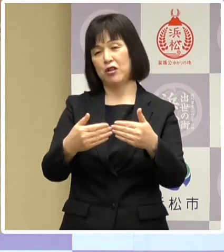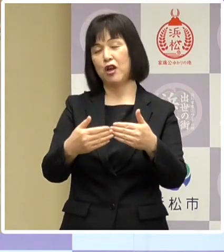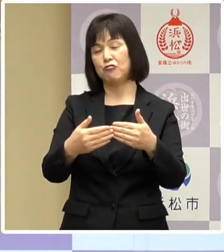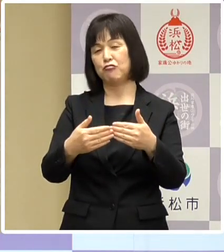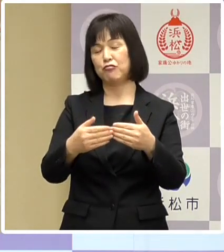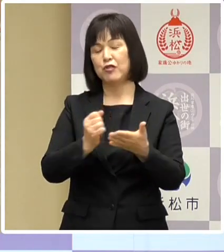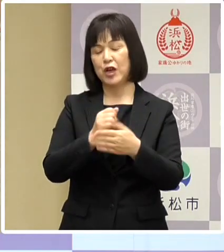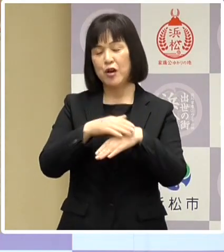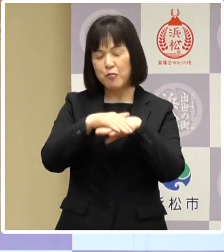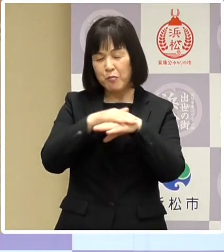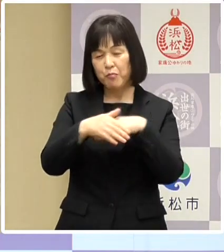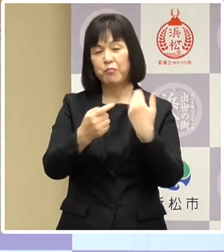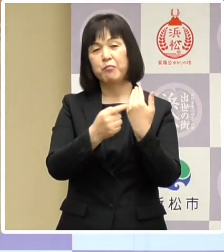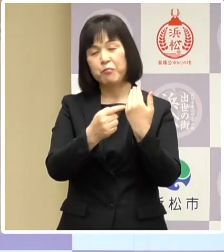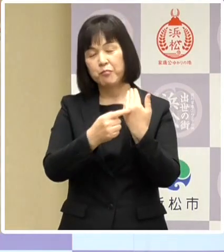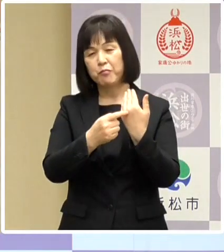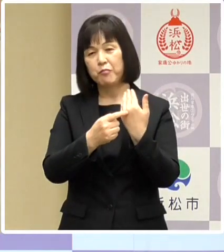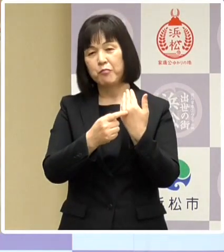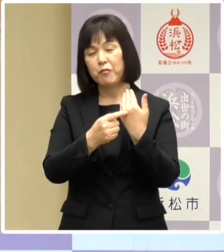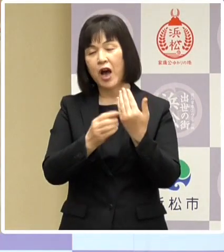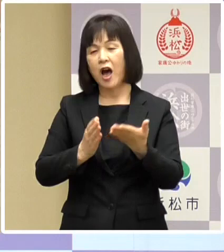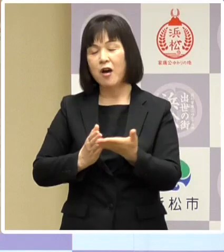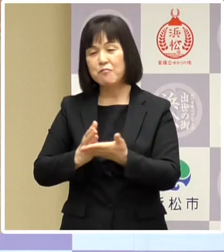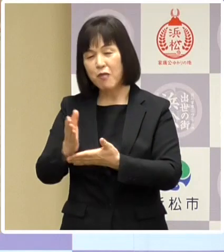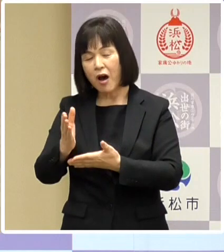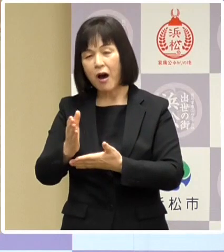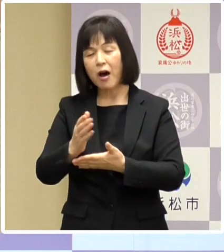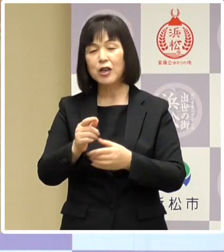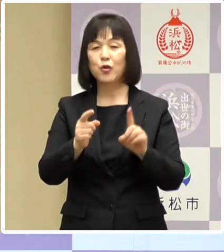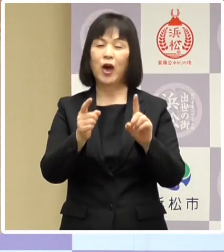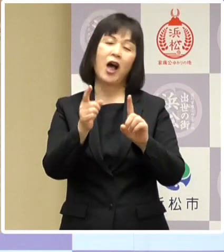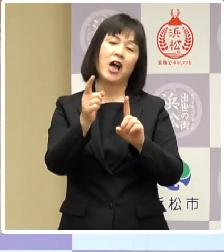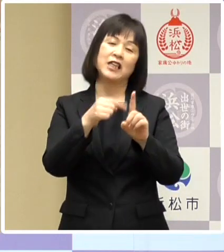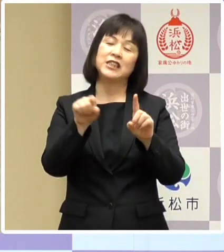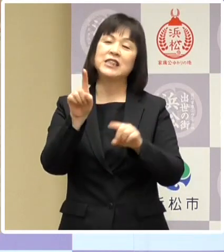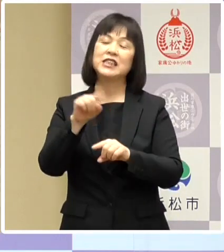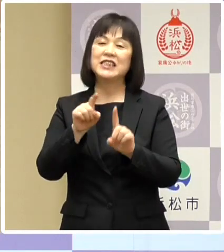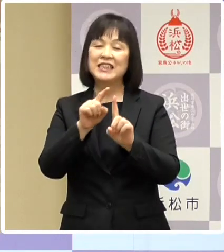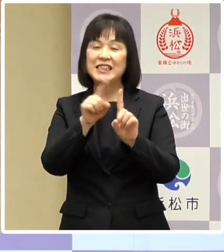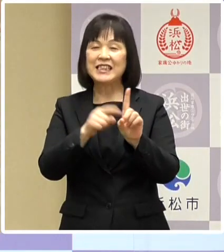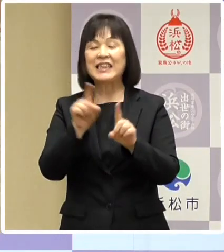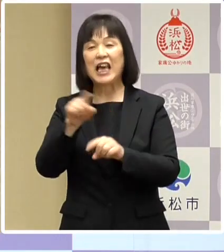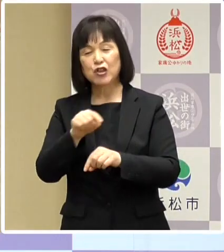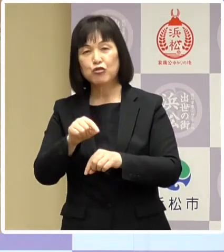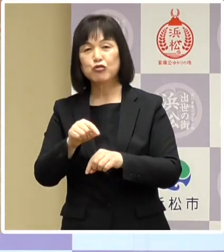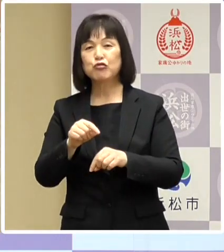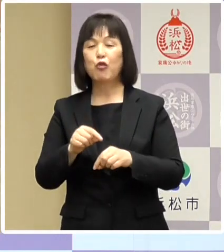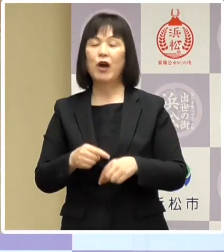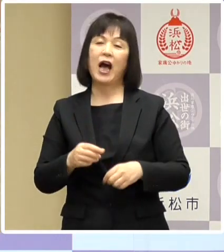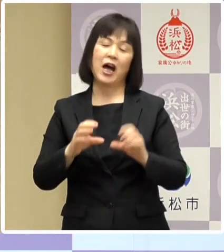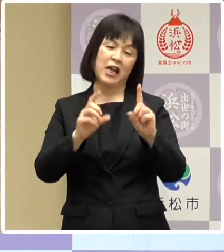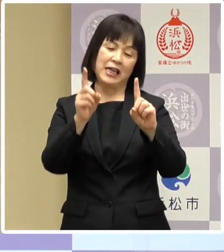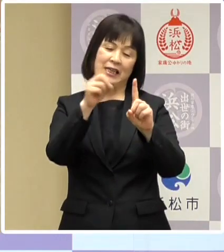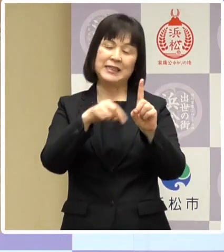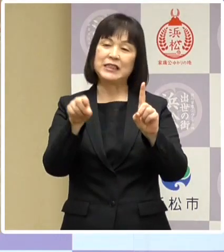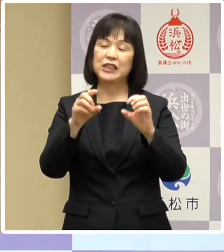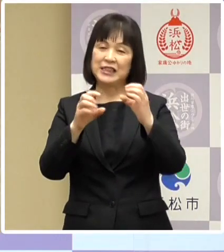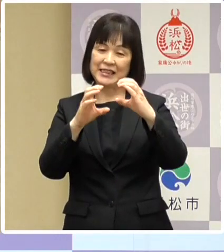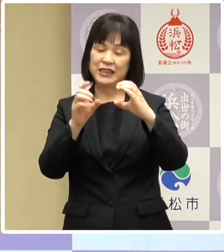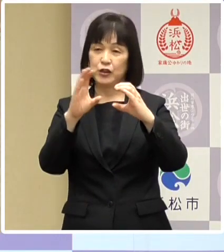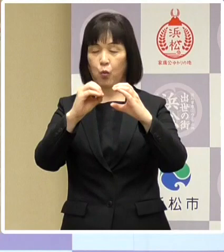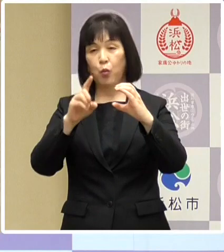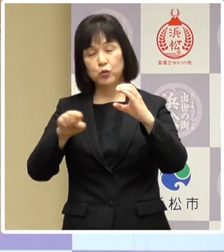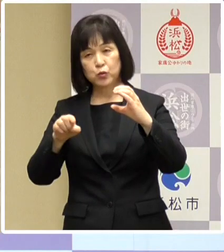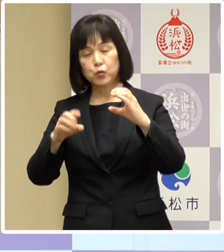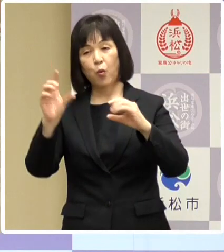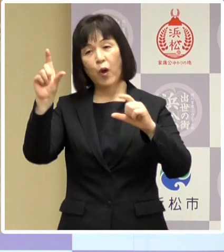施策、スタートアップであるとかですね、カーボンニュートラルでありますとか、いろんな取り組みございますので、そういうものをこれからどう進